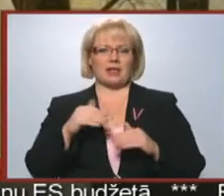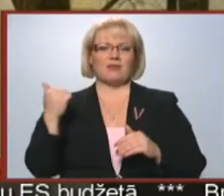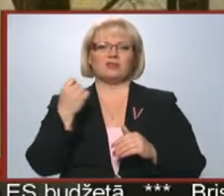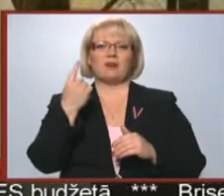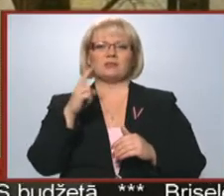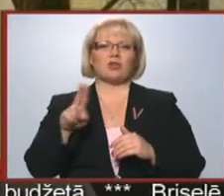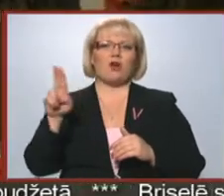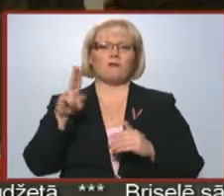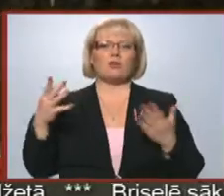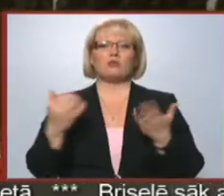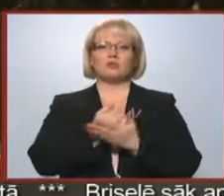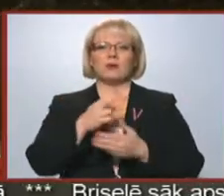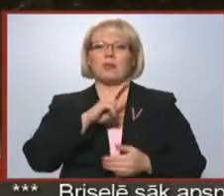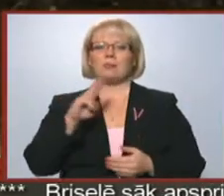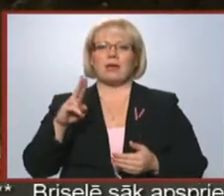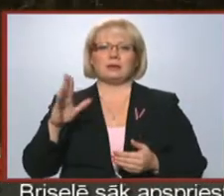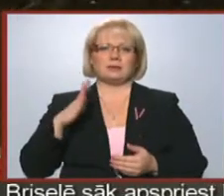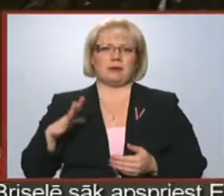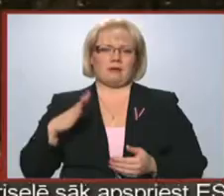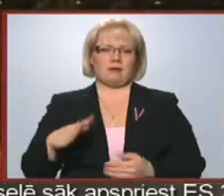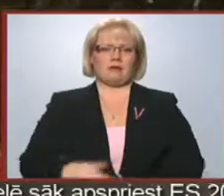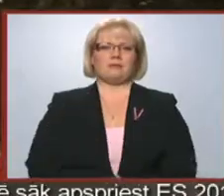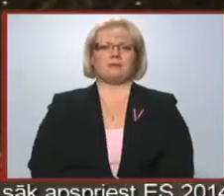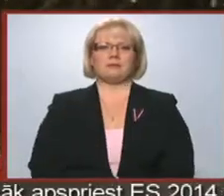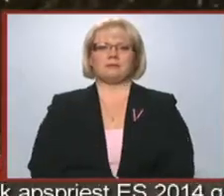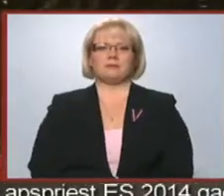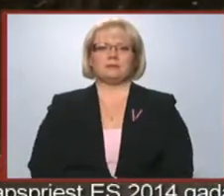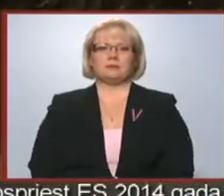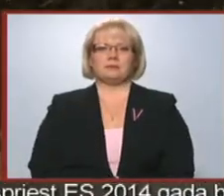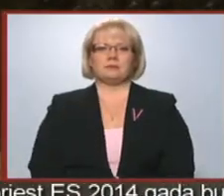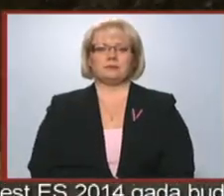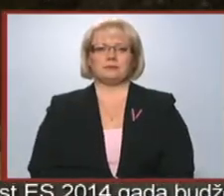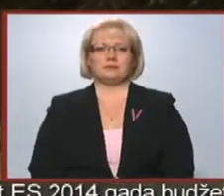11. Novembra uzvaru tā arī nepiedzīvoja. Aneta Bērtulainis Hukčs, Latvijas televīzija.